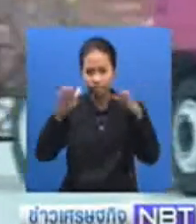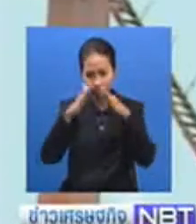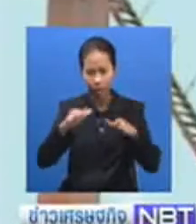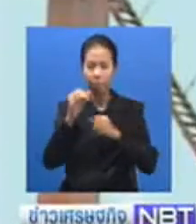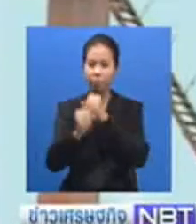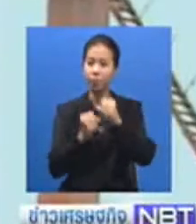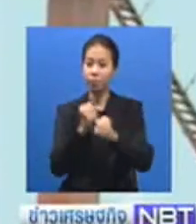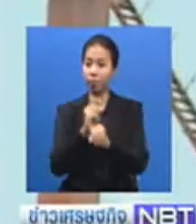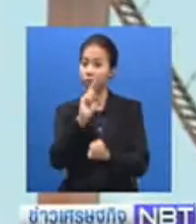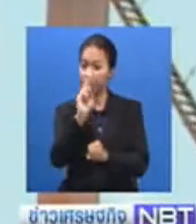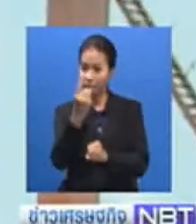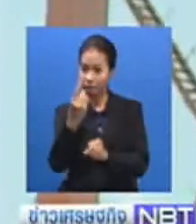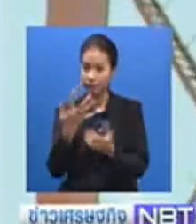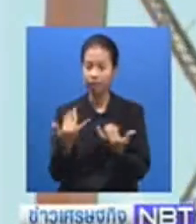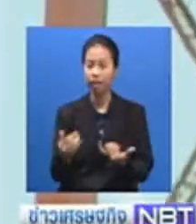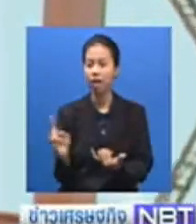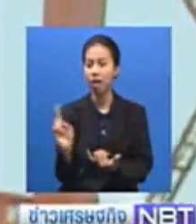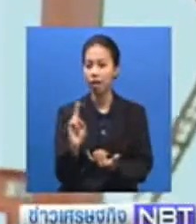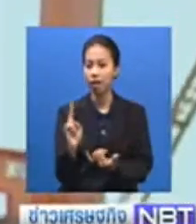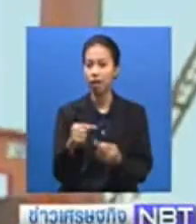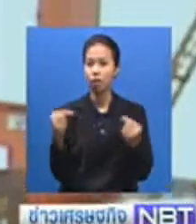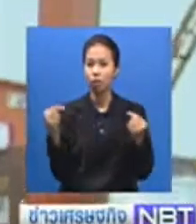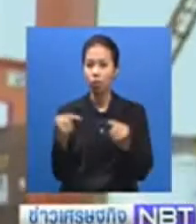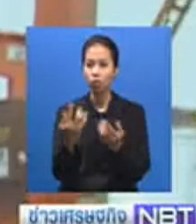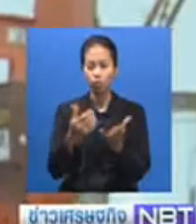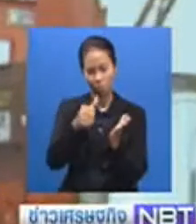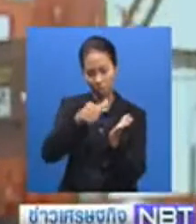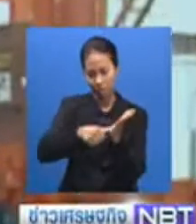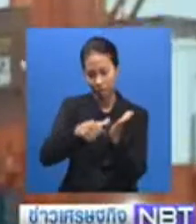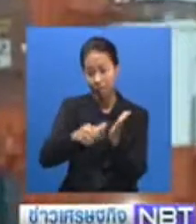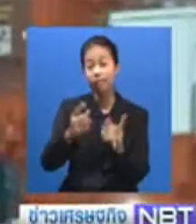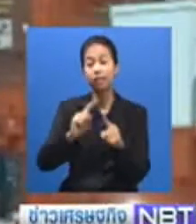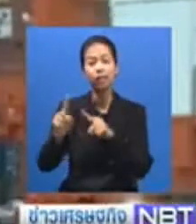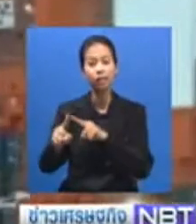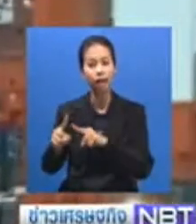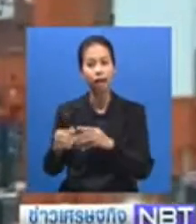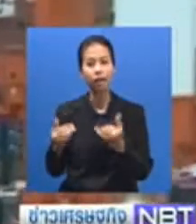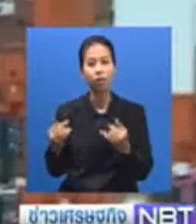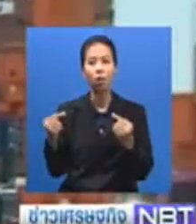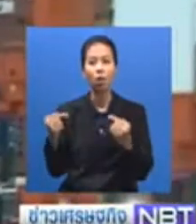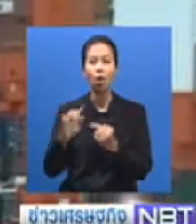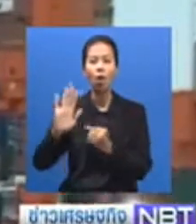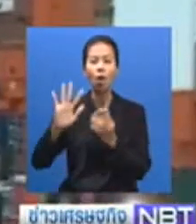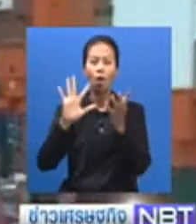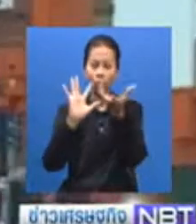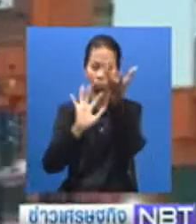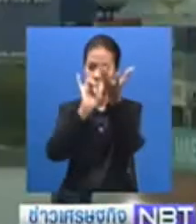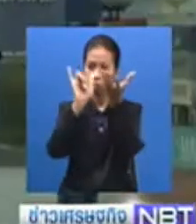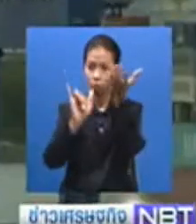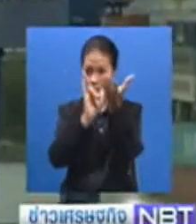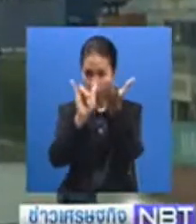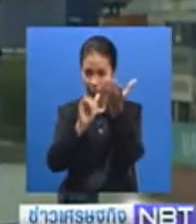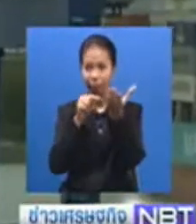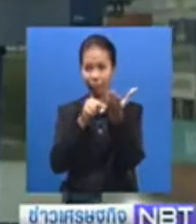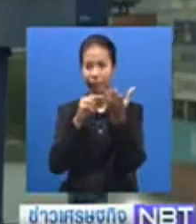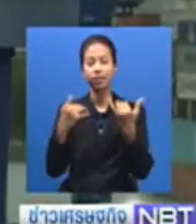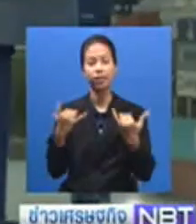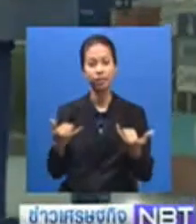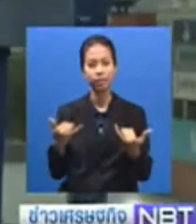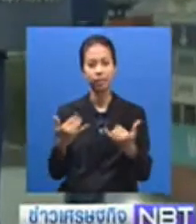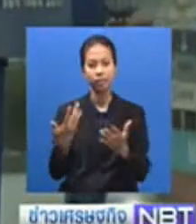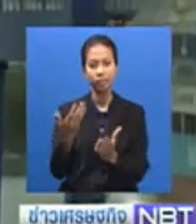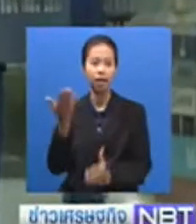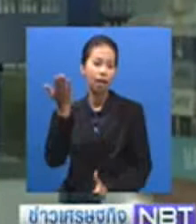รวมถึงการเร่งใช้สิทธิพิเศษทางภาษีศุลกากรในตลาดยุโรปอย่างไรก็ตามขอภาพการหัวตัวที่